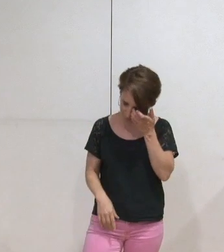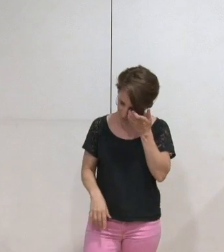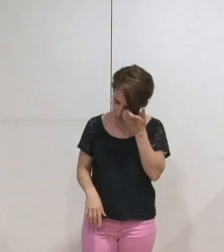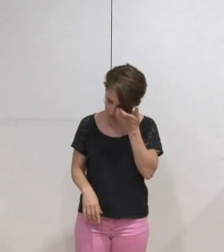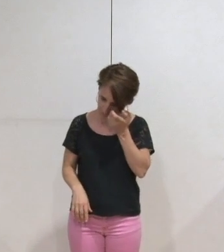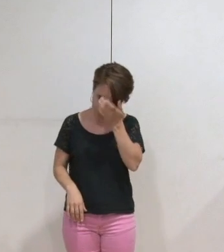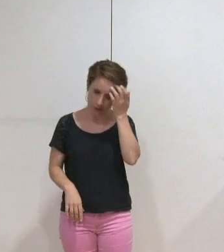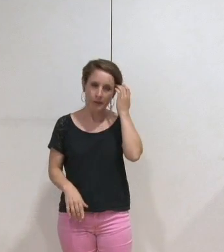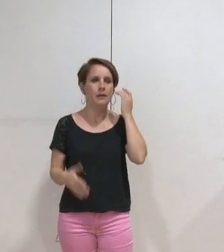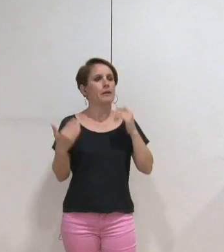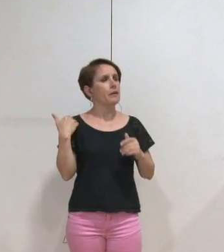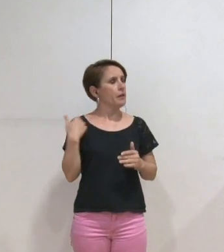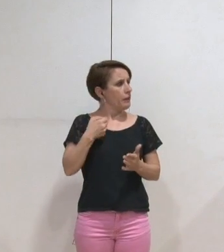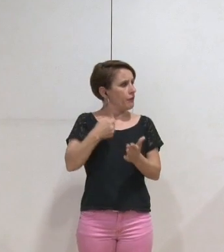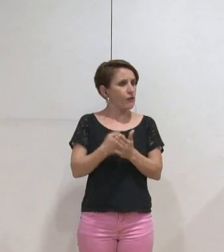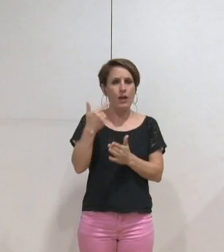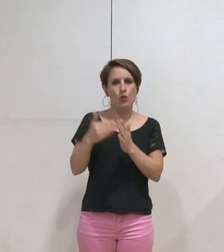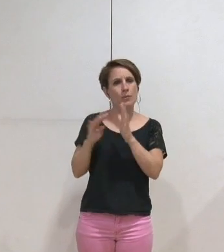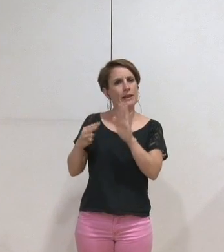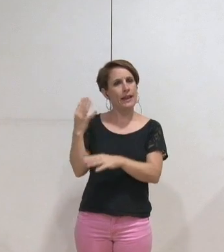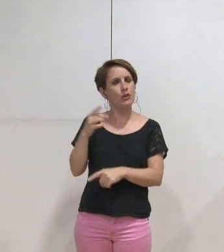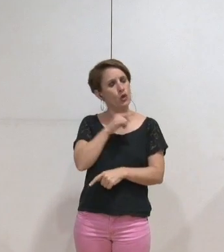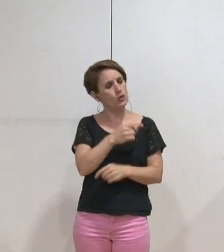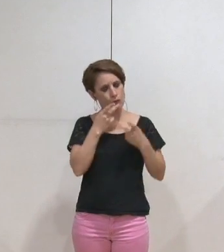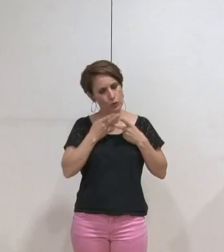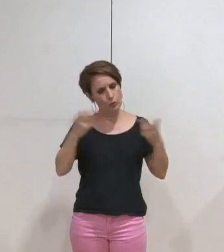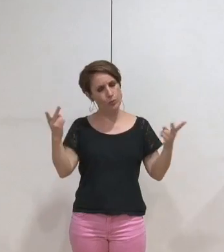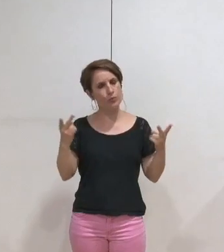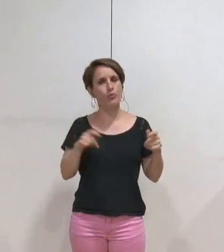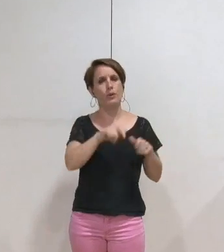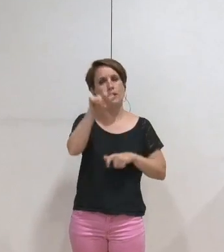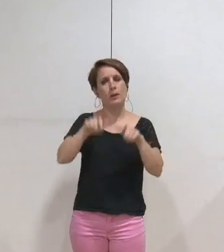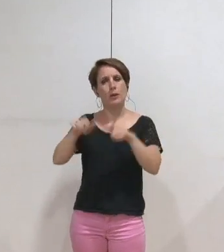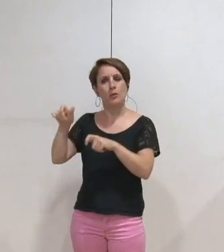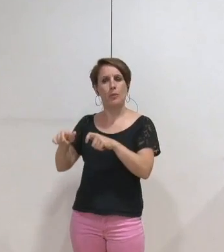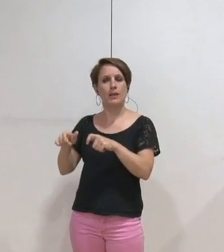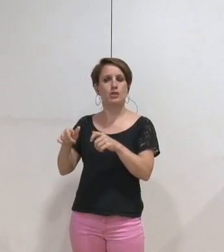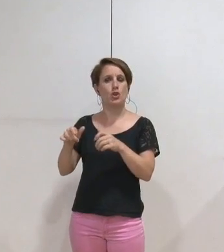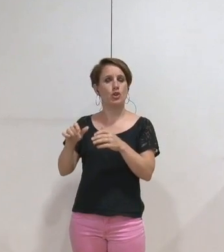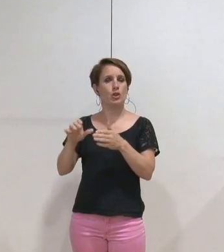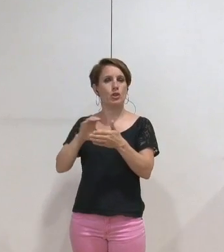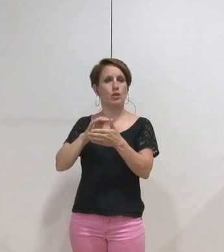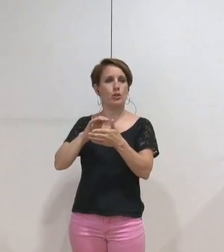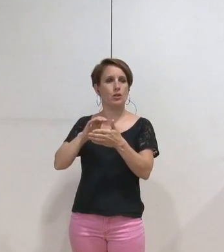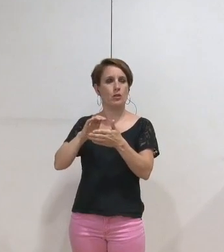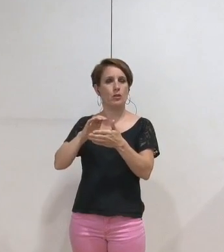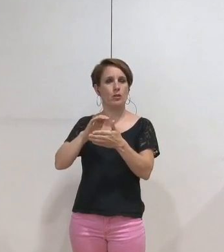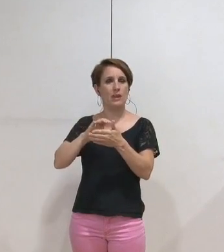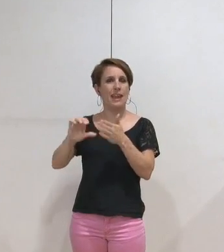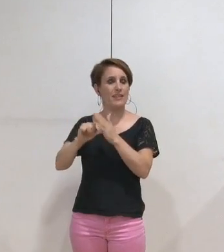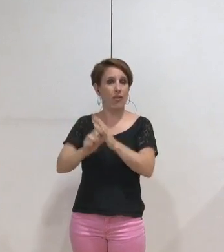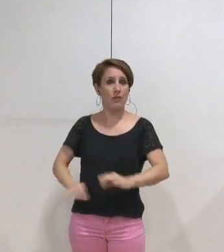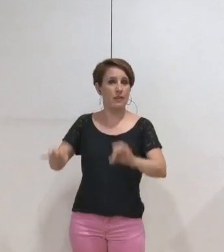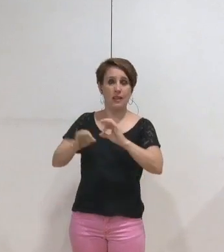2014 vous annonciez que l'accueil des de gens même en situation irrégulière n'était tout simplement pas négociable c'est vrai qu'il